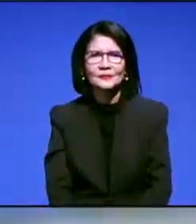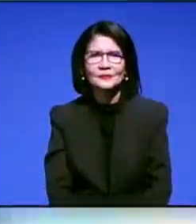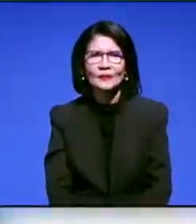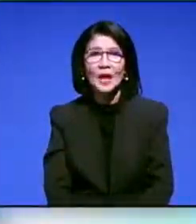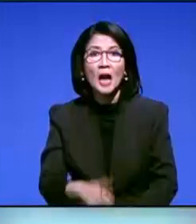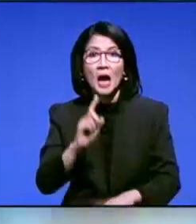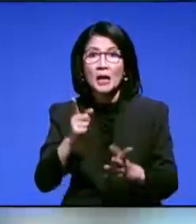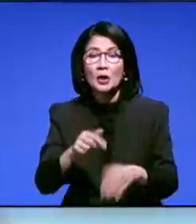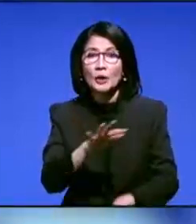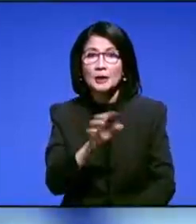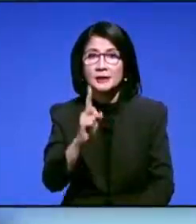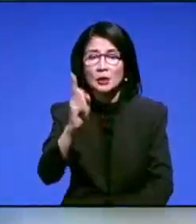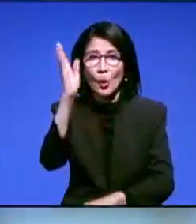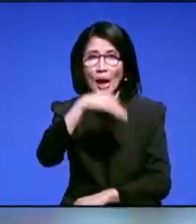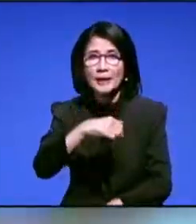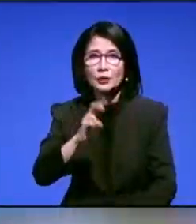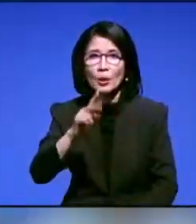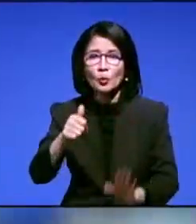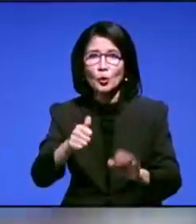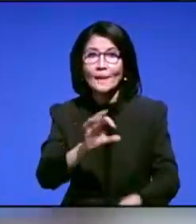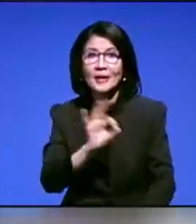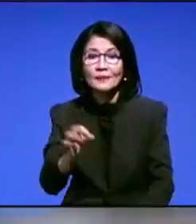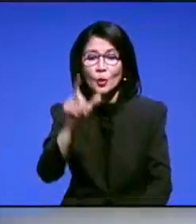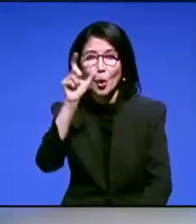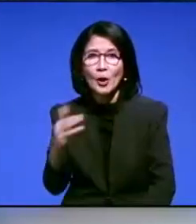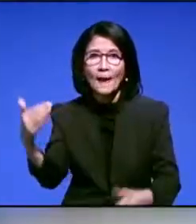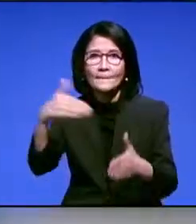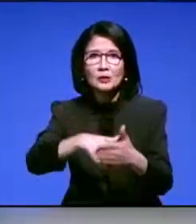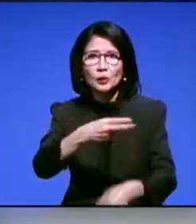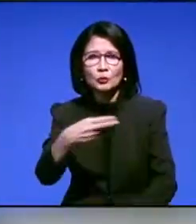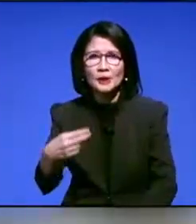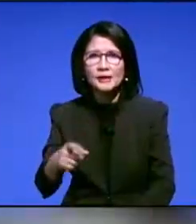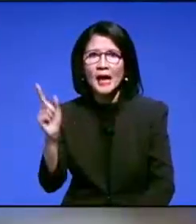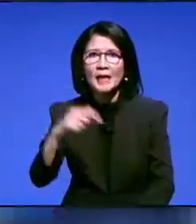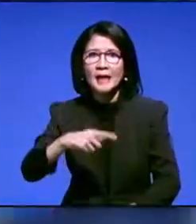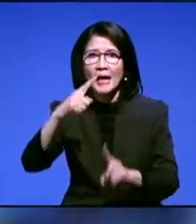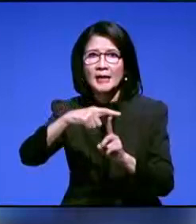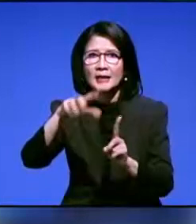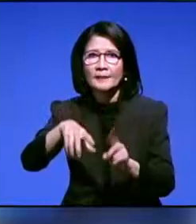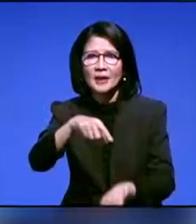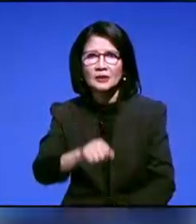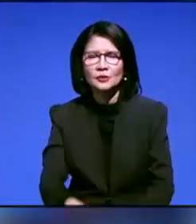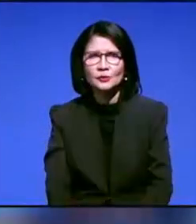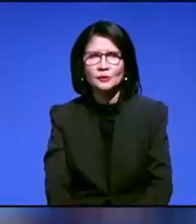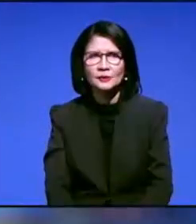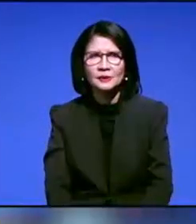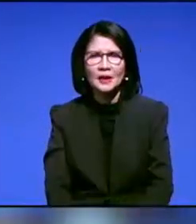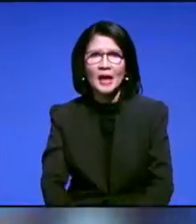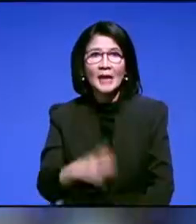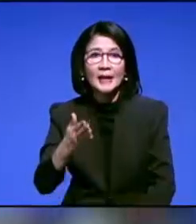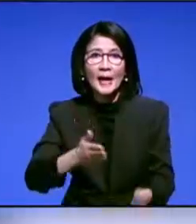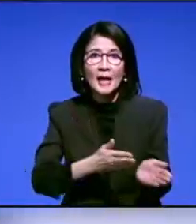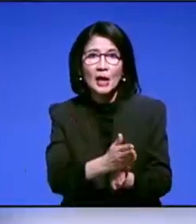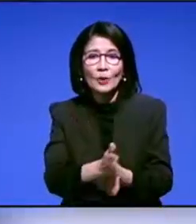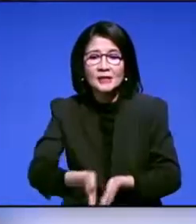Bila di rata-rata, per hari ada 26.000 penumpang yang masuk ke Indonesia dari terminal ini. Sebagian di antaranya melintas